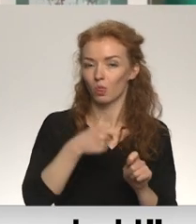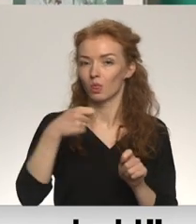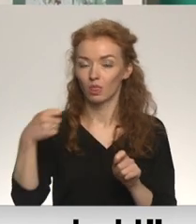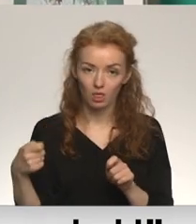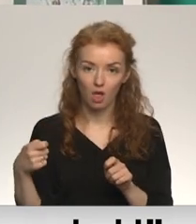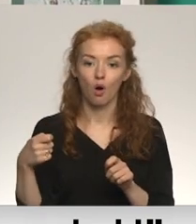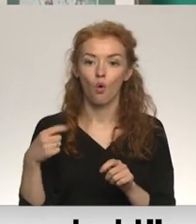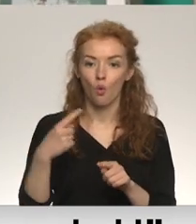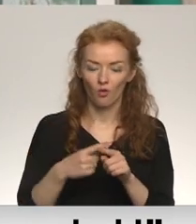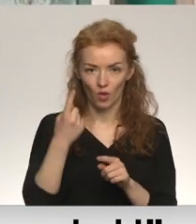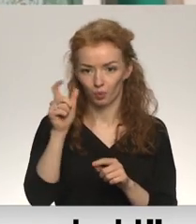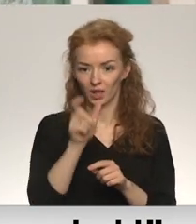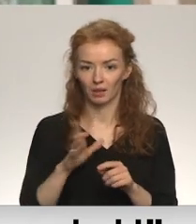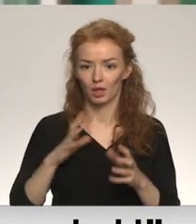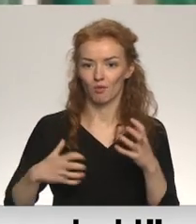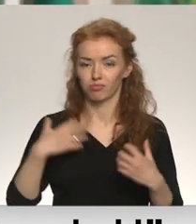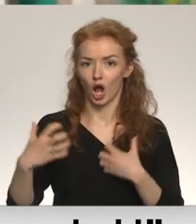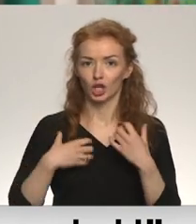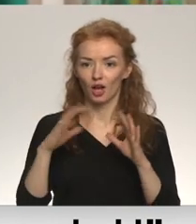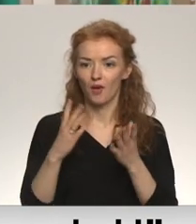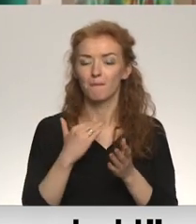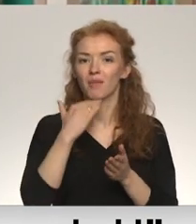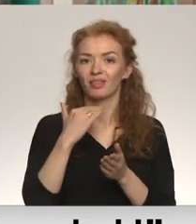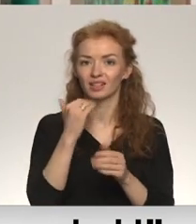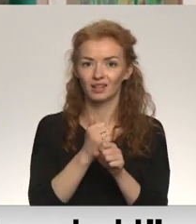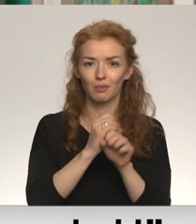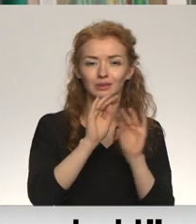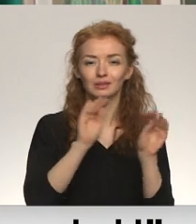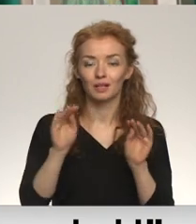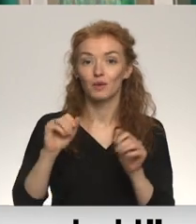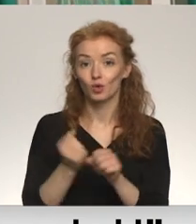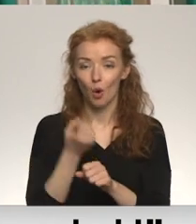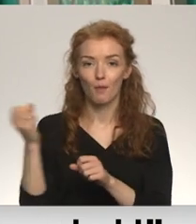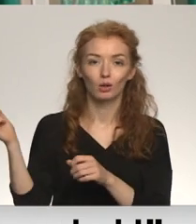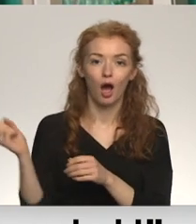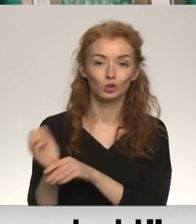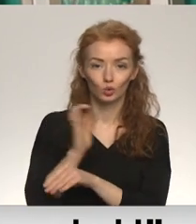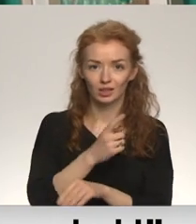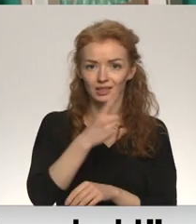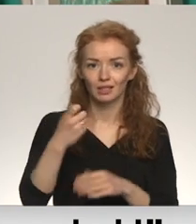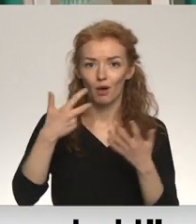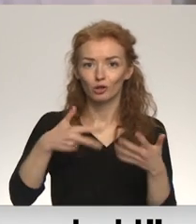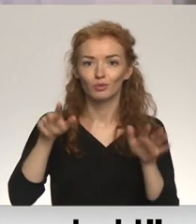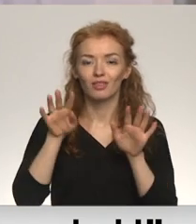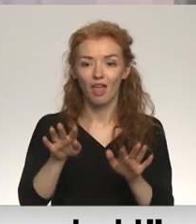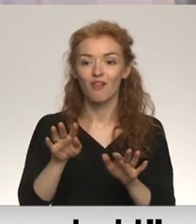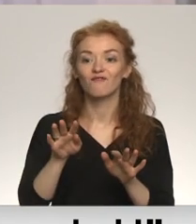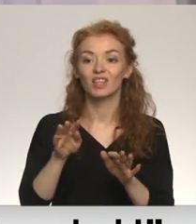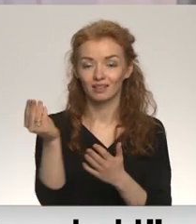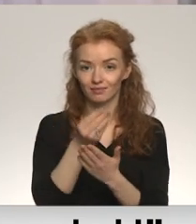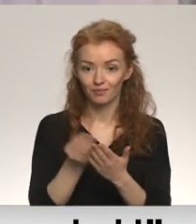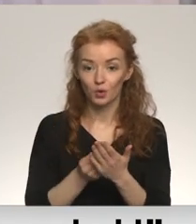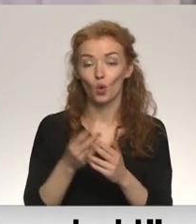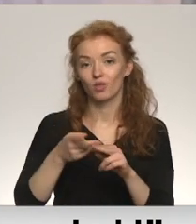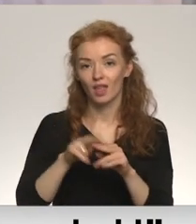brīdī pat bijušas bažas vai izstādē darbu pietiks. Tomēr rezultātā iesūtīti 189 darbi, no kuriem